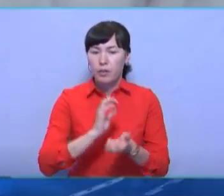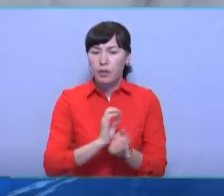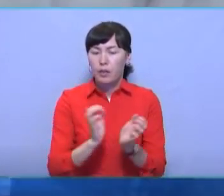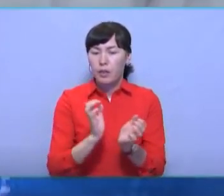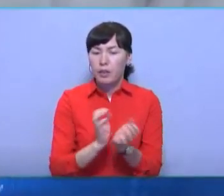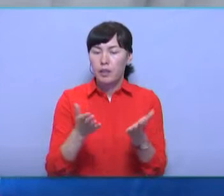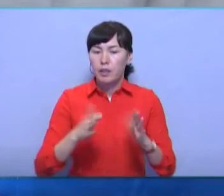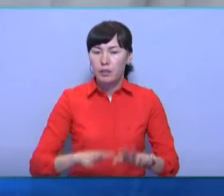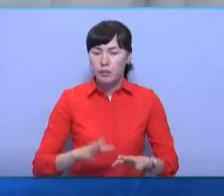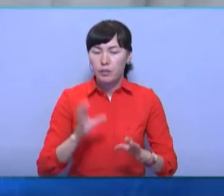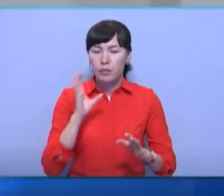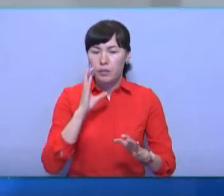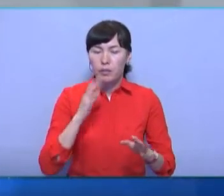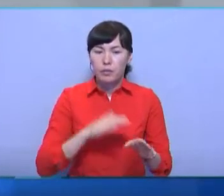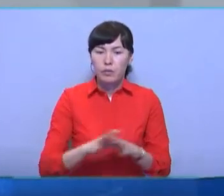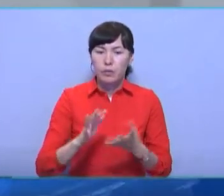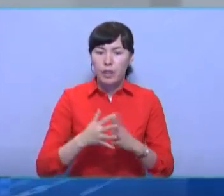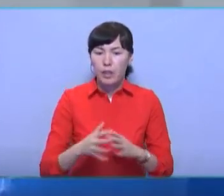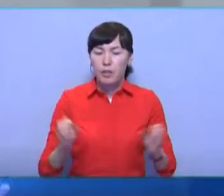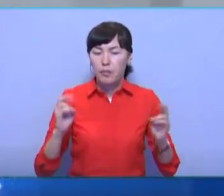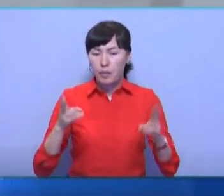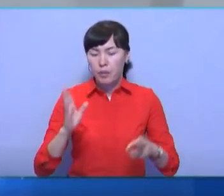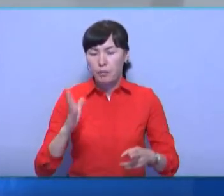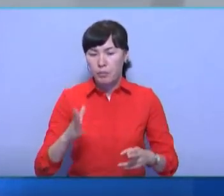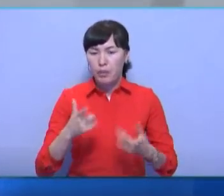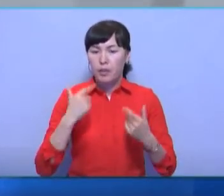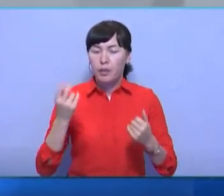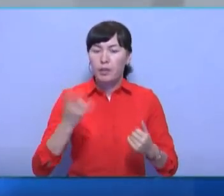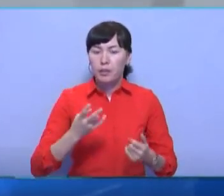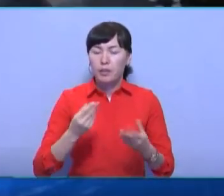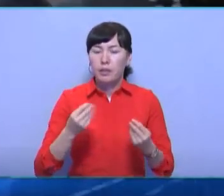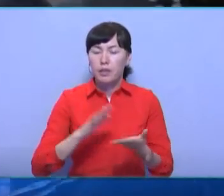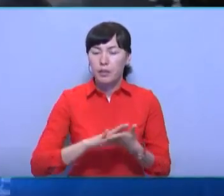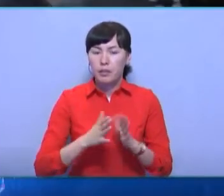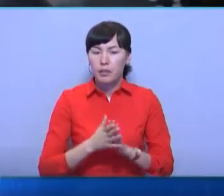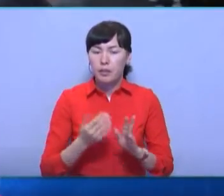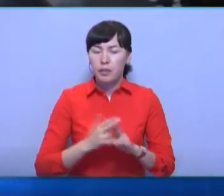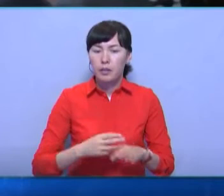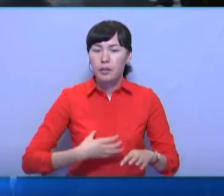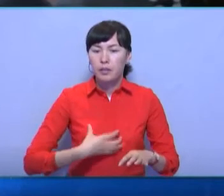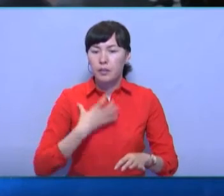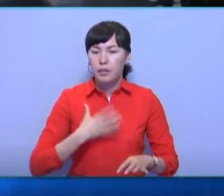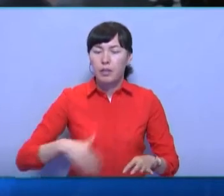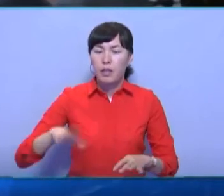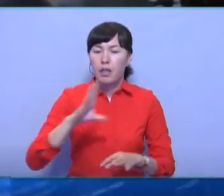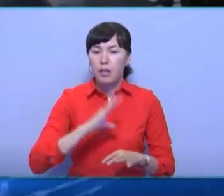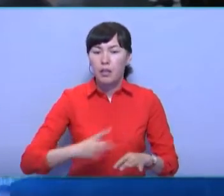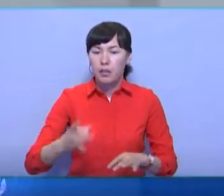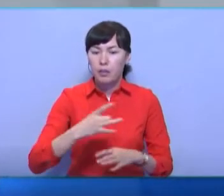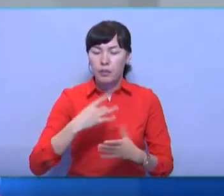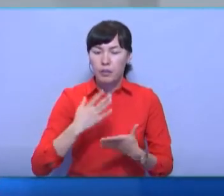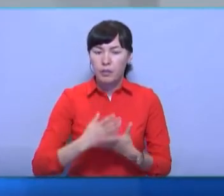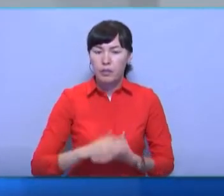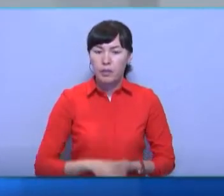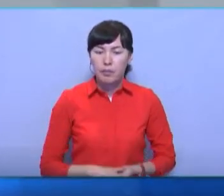қалған. Салдарынан сәл су жиналса, ауылға қауіп төнеді. Ескерте кететін тағы бір мәселе, мұндай үрей барлық аудандарда бар.